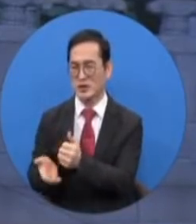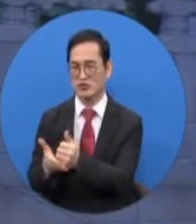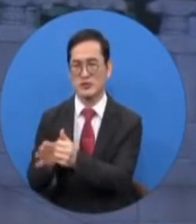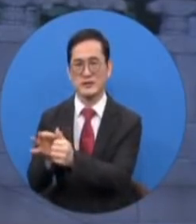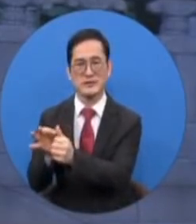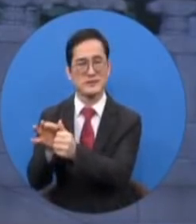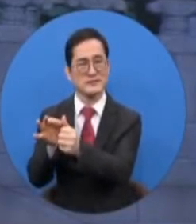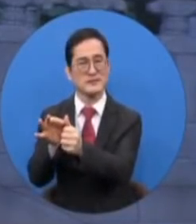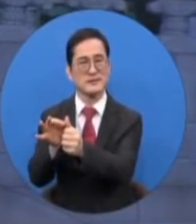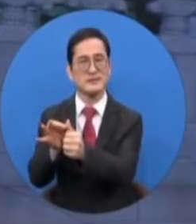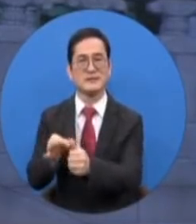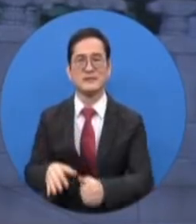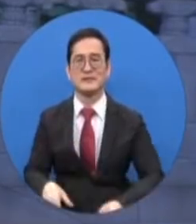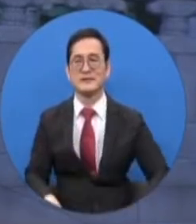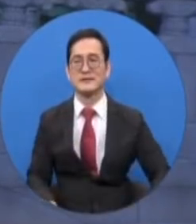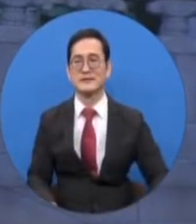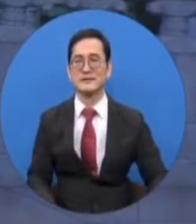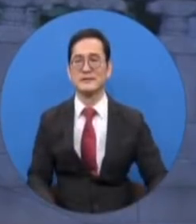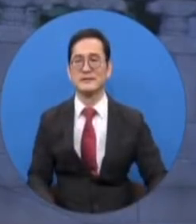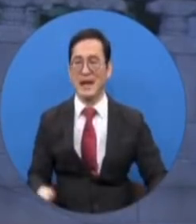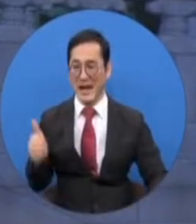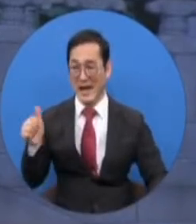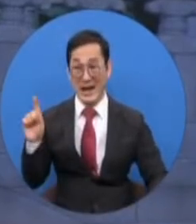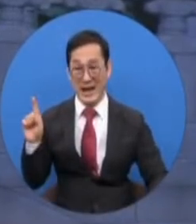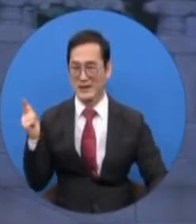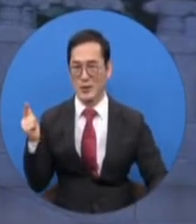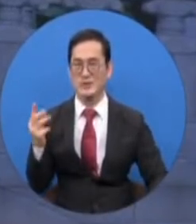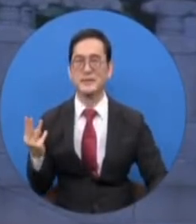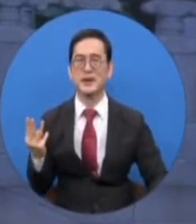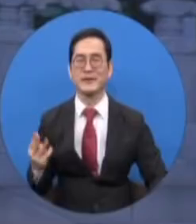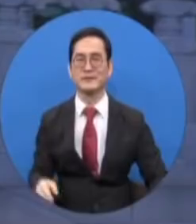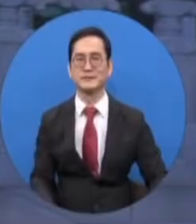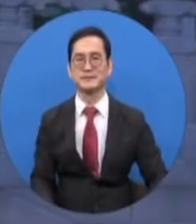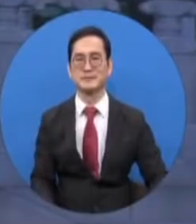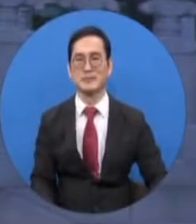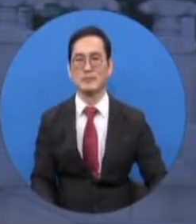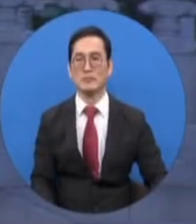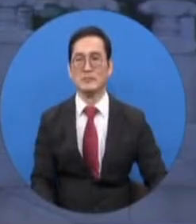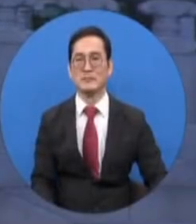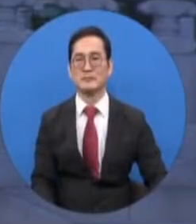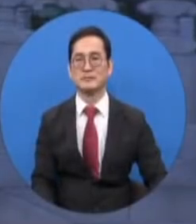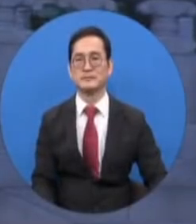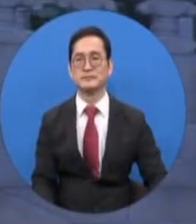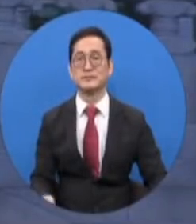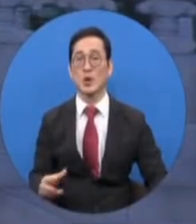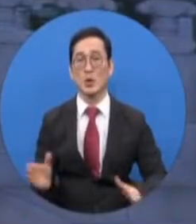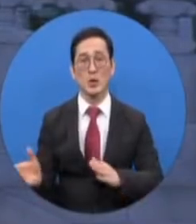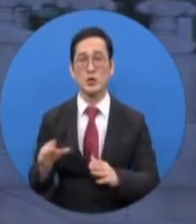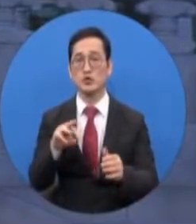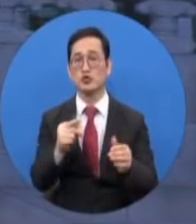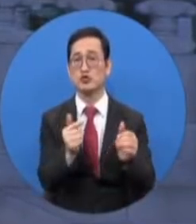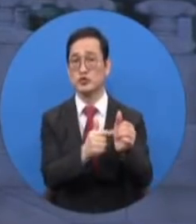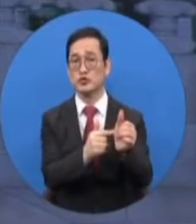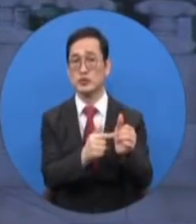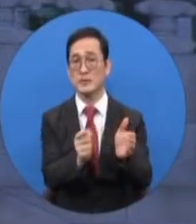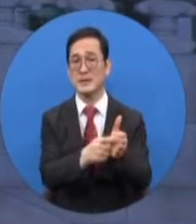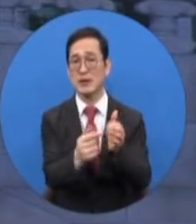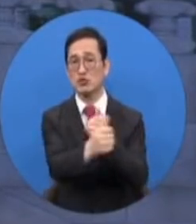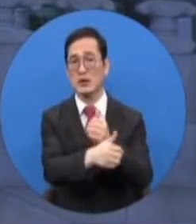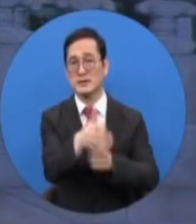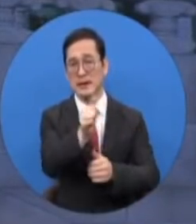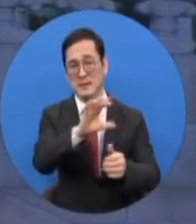정정을 드리겠습니다. 그러면은 윤호중 비대위원장은 이재명 기자 어떻게 해서 비대위원장이 된 겁니까? 문득 뉴스를